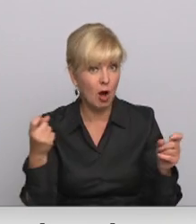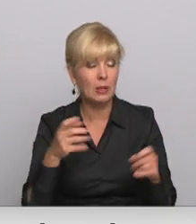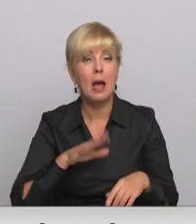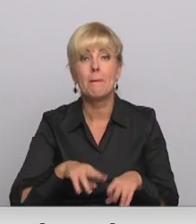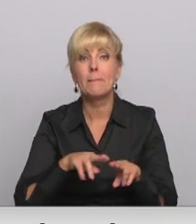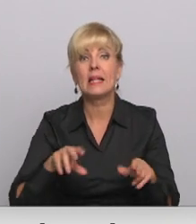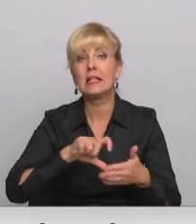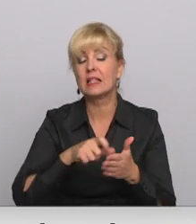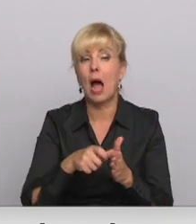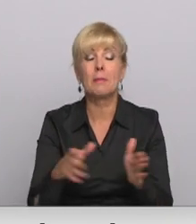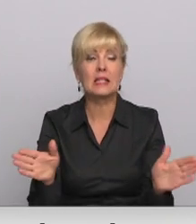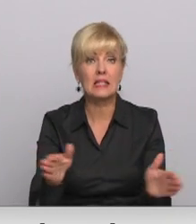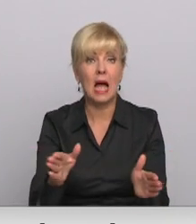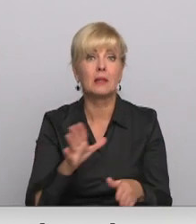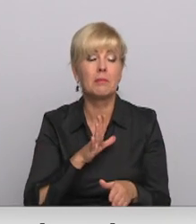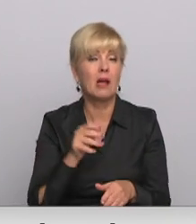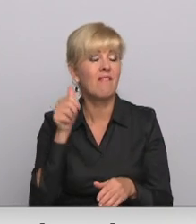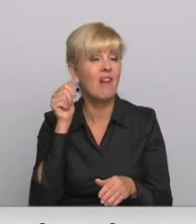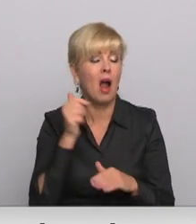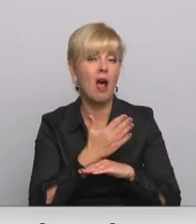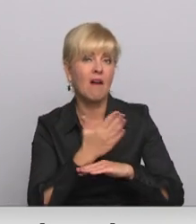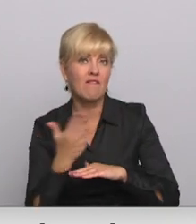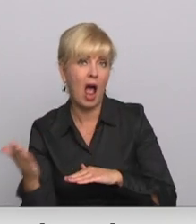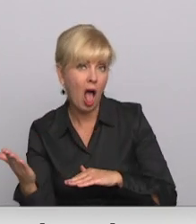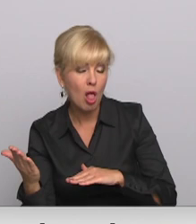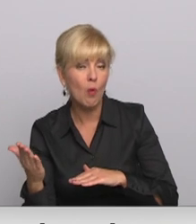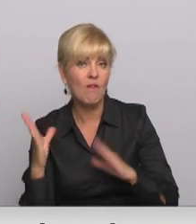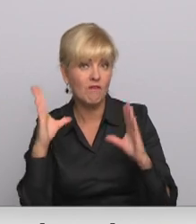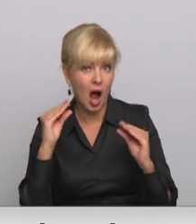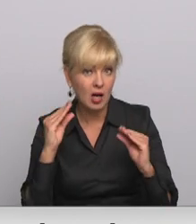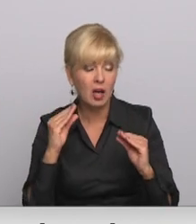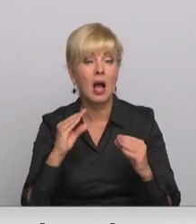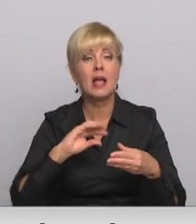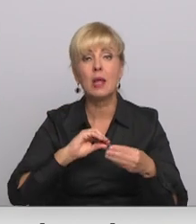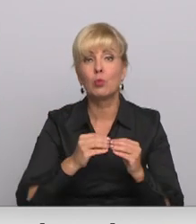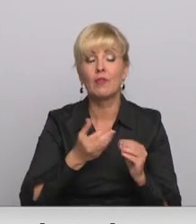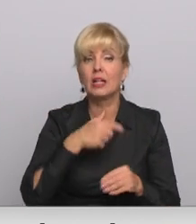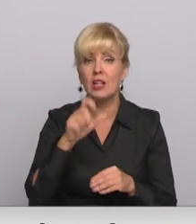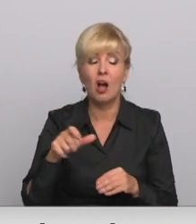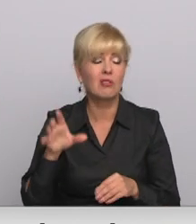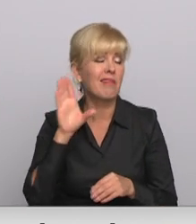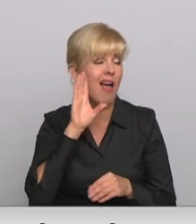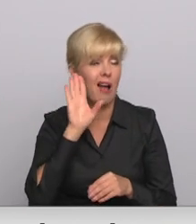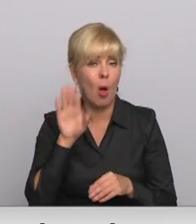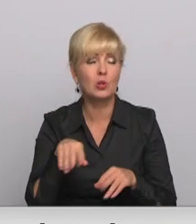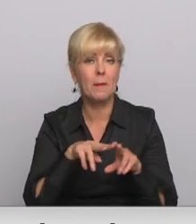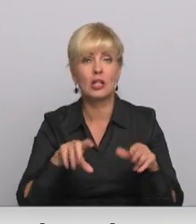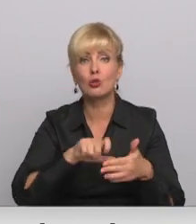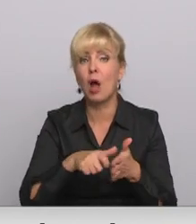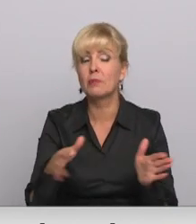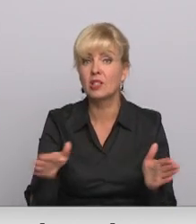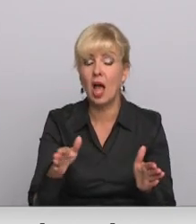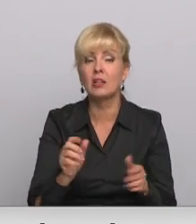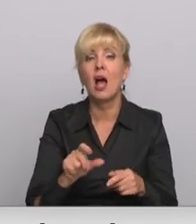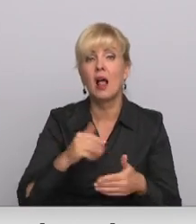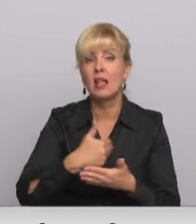ministru kabineta sēdes, kas bija vēlu vakarā, bet ir jāņem vērā, ka iedzīvotāji neklausās ministru kabineta sēdes